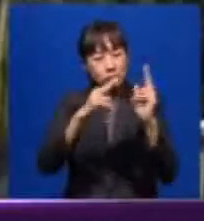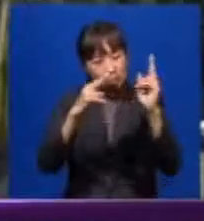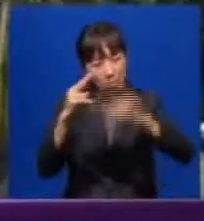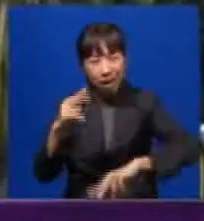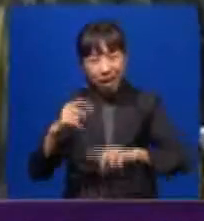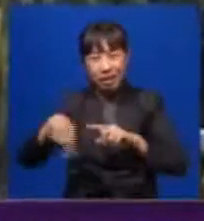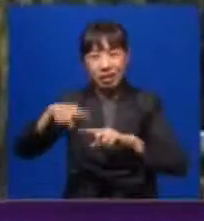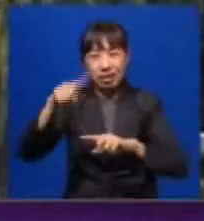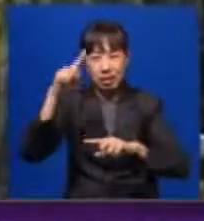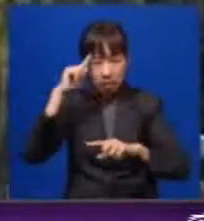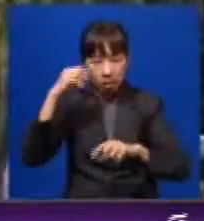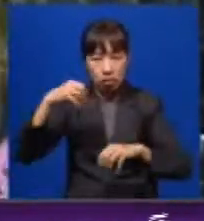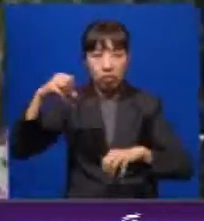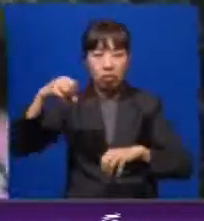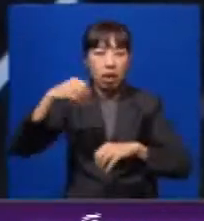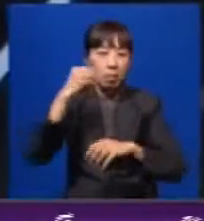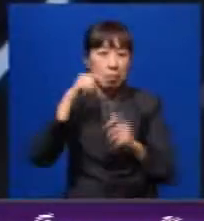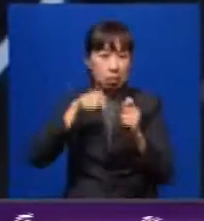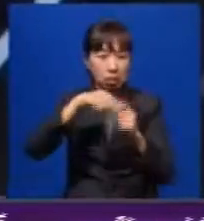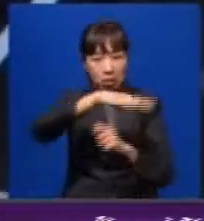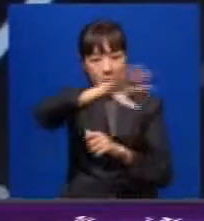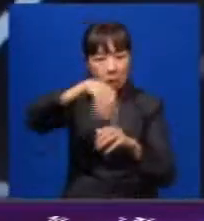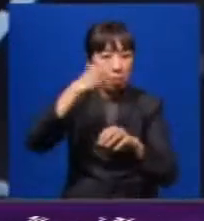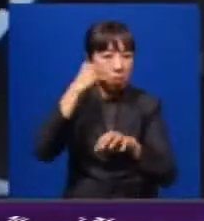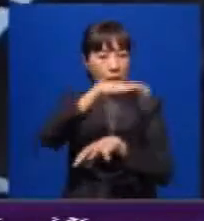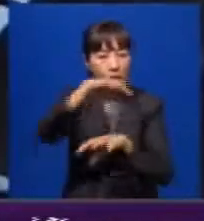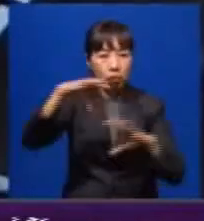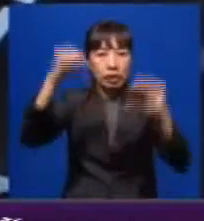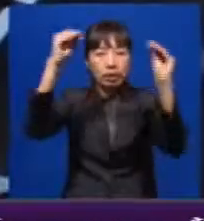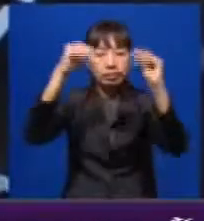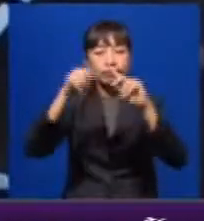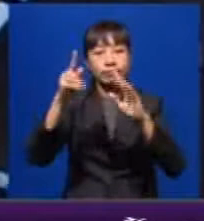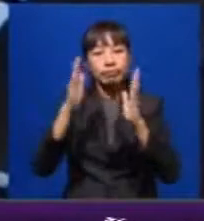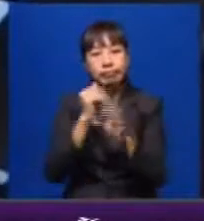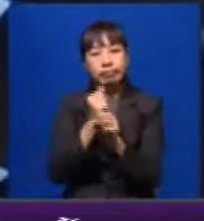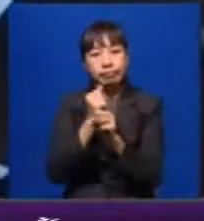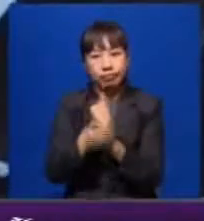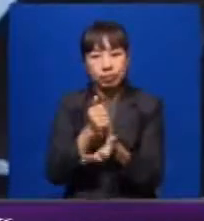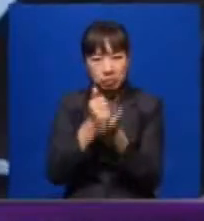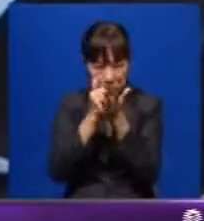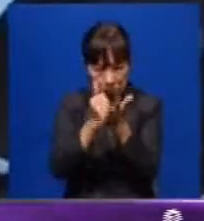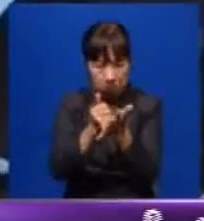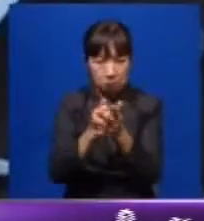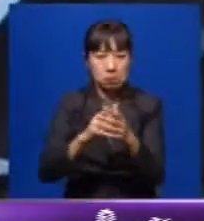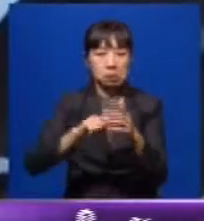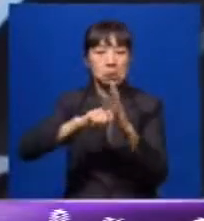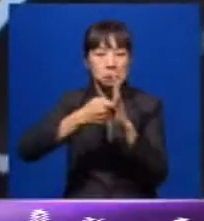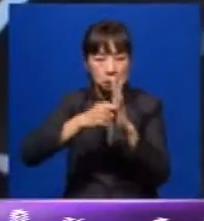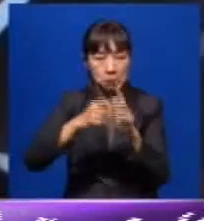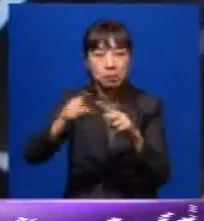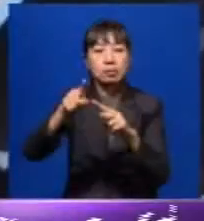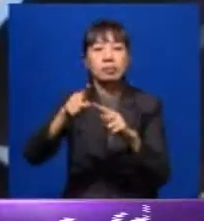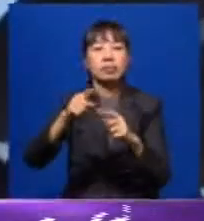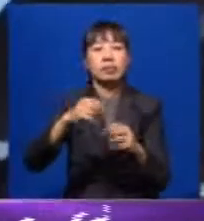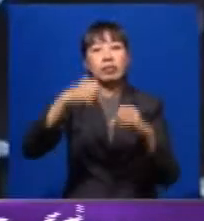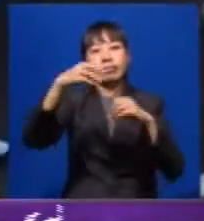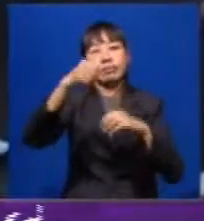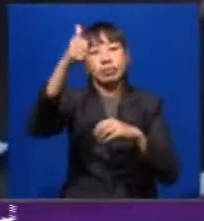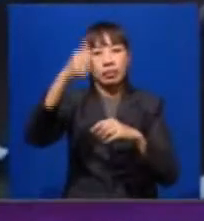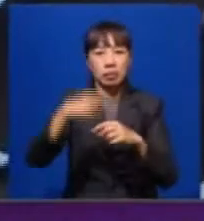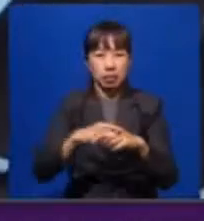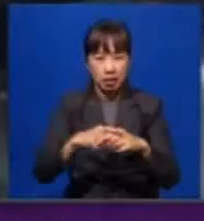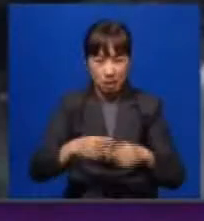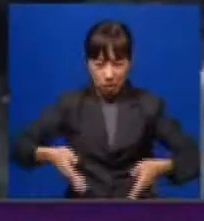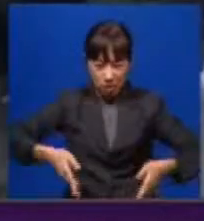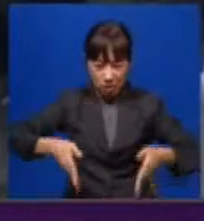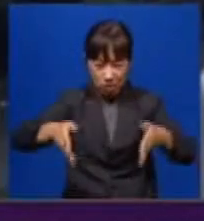มแสมให้กลบมาใช้การได้ตามปกตินอกจากนี้ไม้ขนาดใหญ่ก็ยังหักโค้ขวังถนนทับบานเรือนได้รบความเส